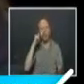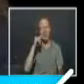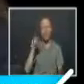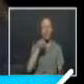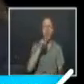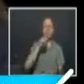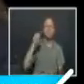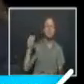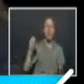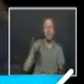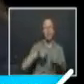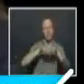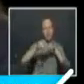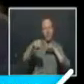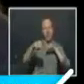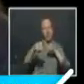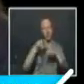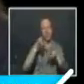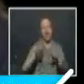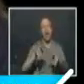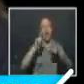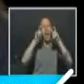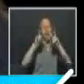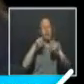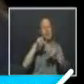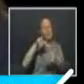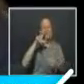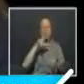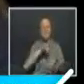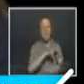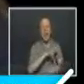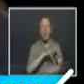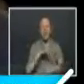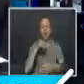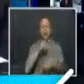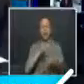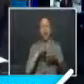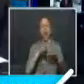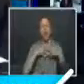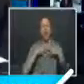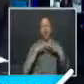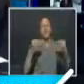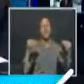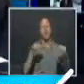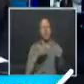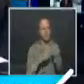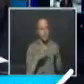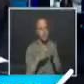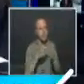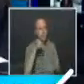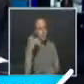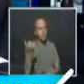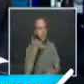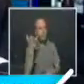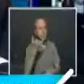והמזרחים שקיים פה בארץ. זו צלקת שמסרבת להגליד, דרך אגב. מכיוון שהוא כל הזמן גורם שהיא